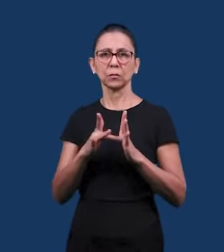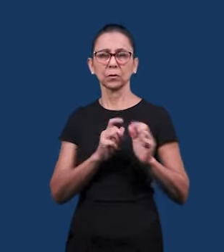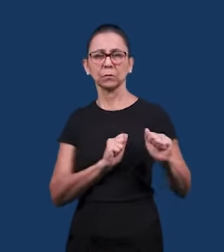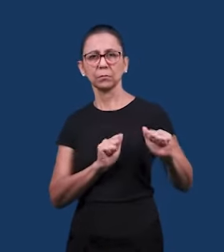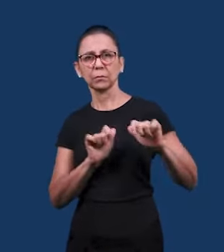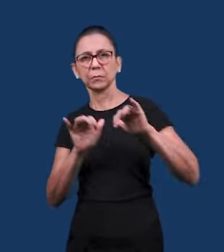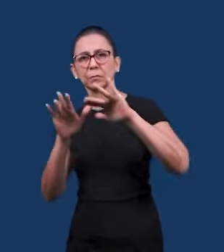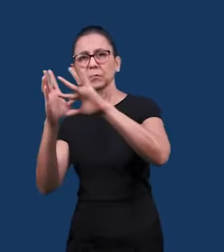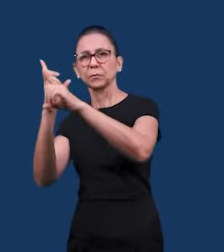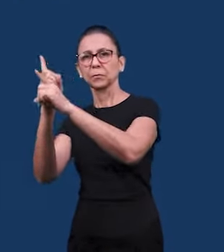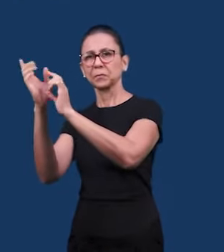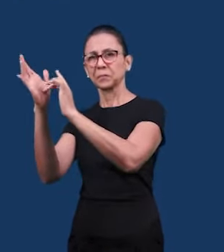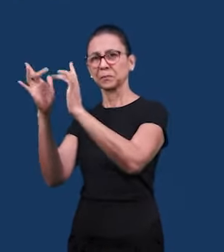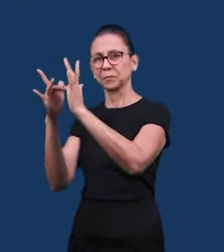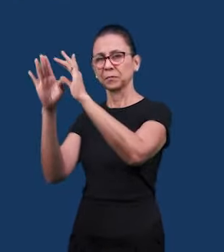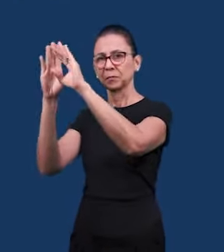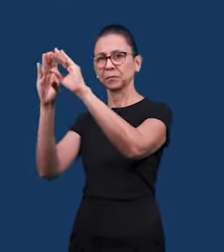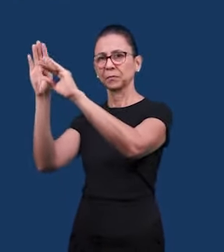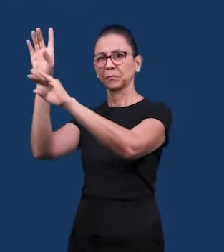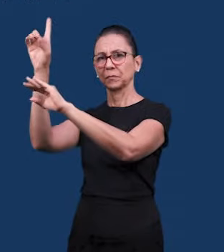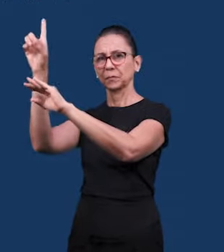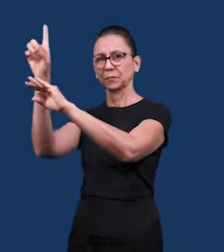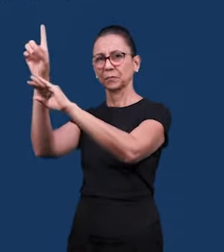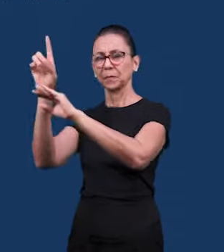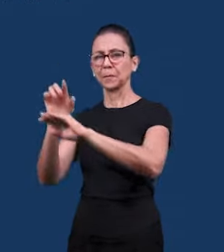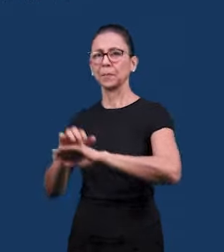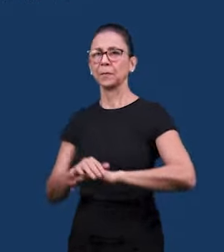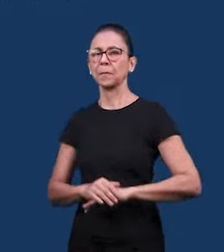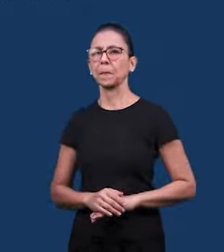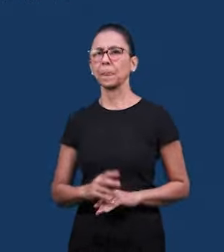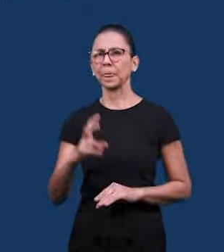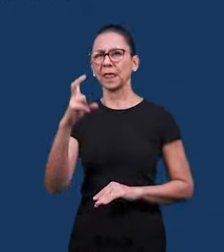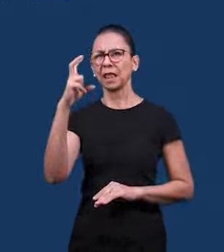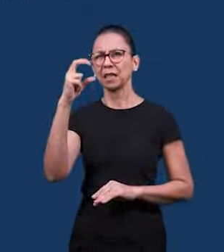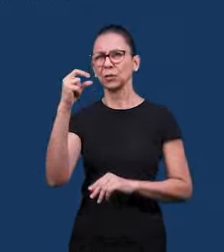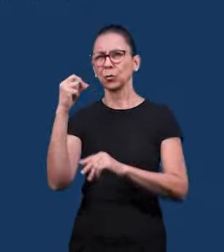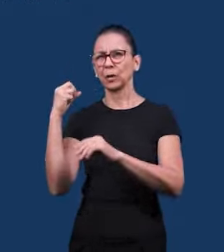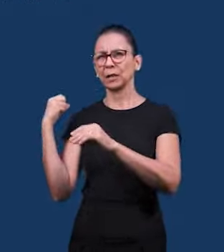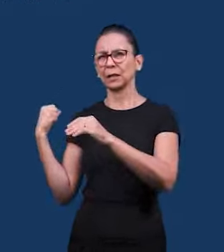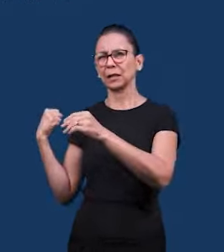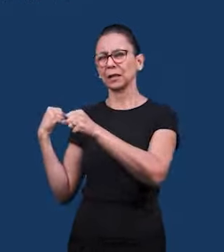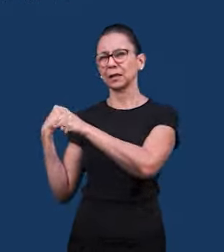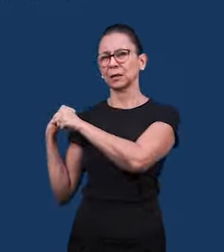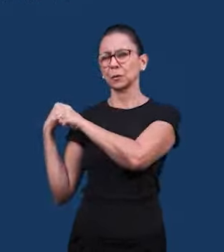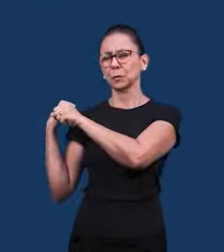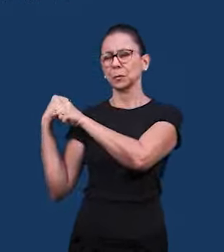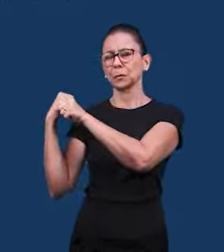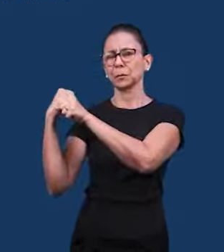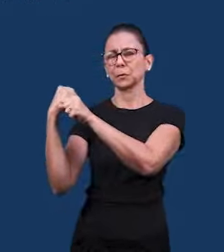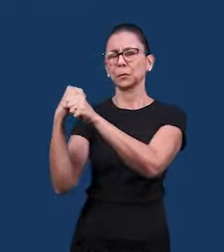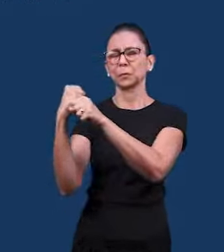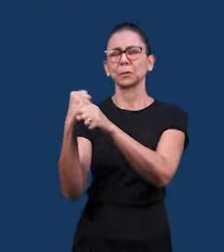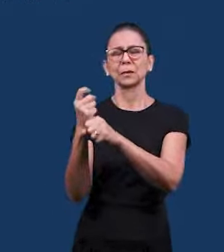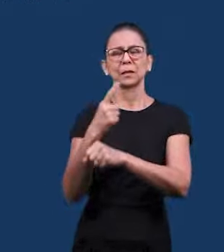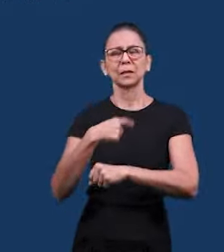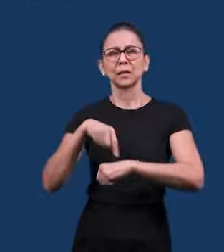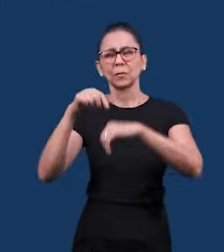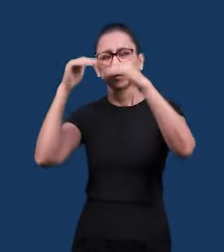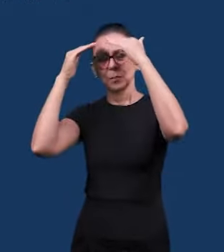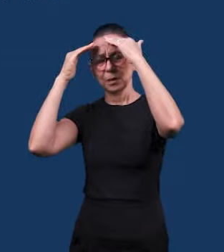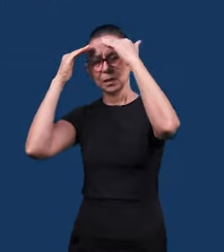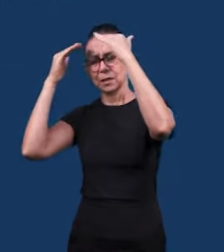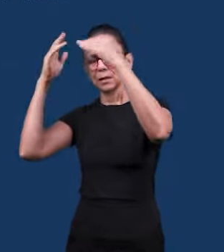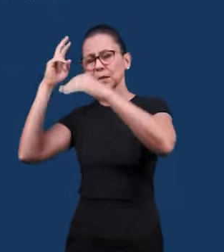взойдет, чтобы встретиться с Господом на облаках. За эти 50 лет мы всегда стремились послушаться Господа